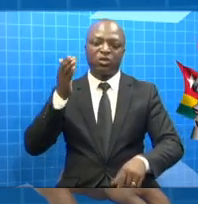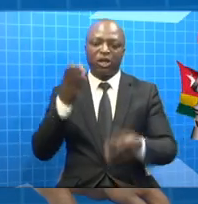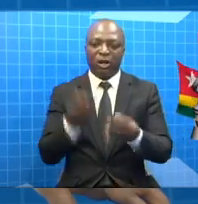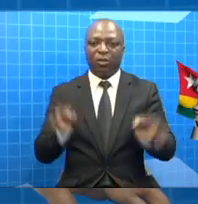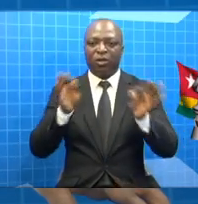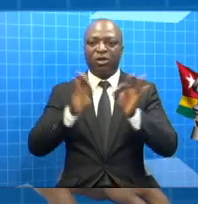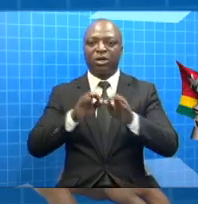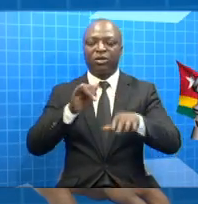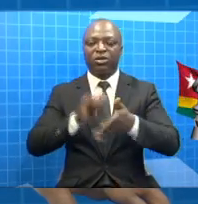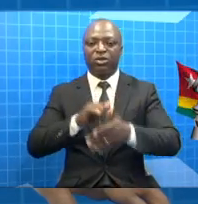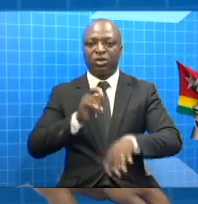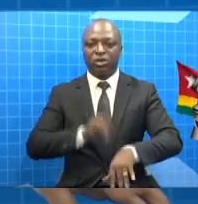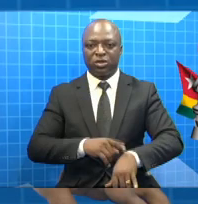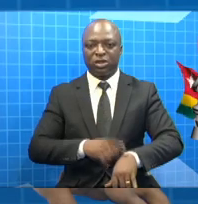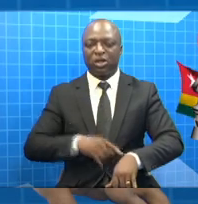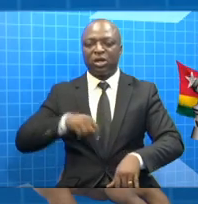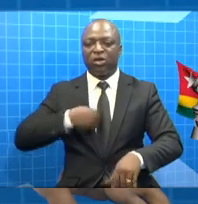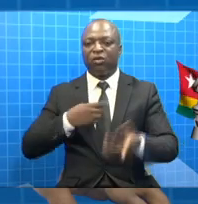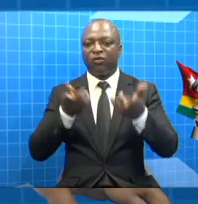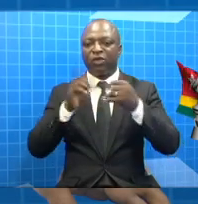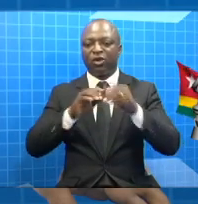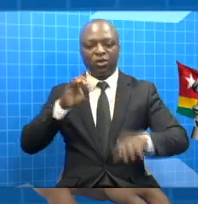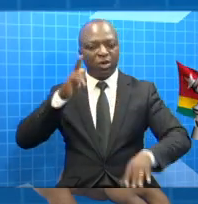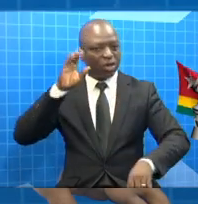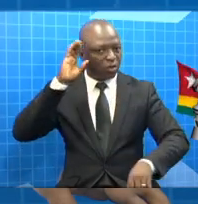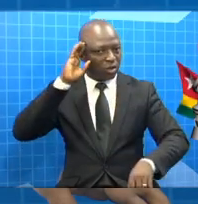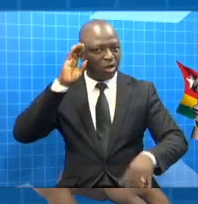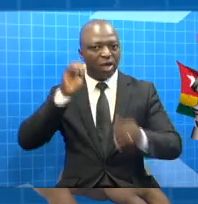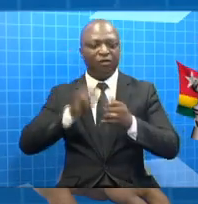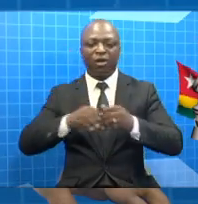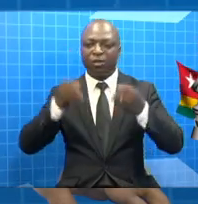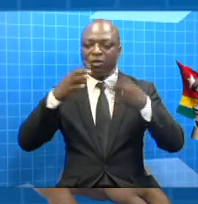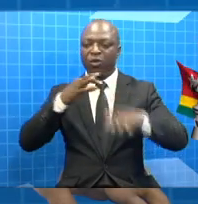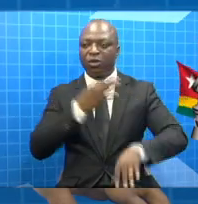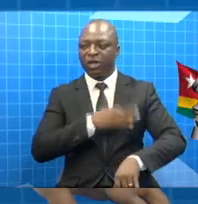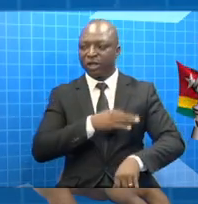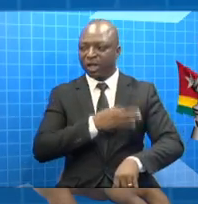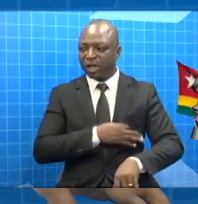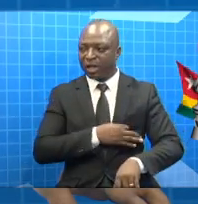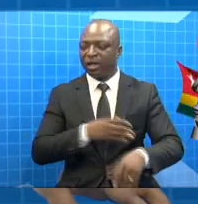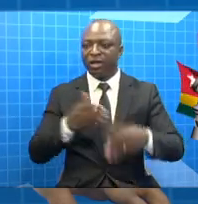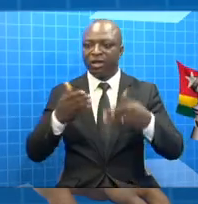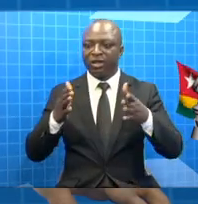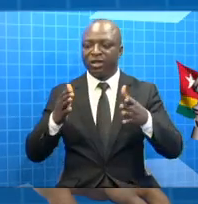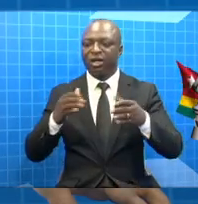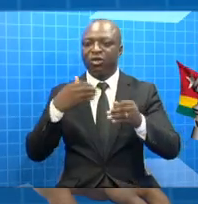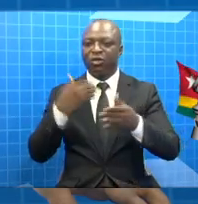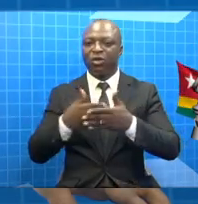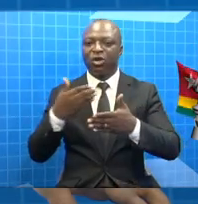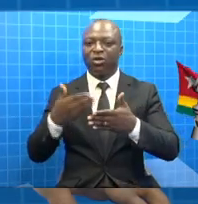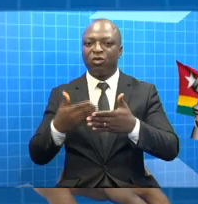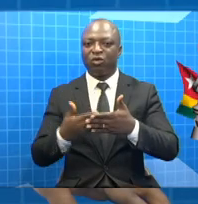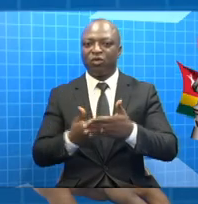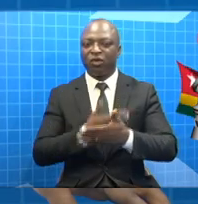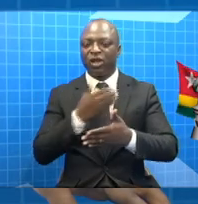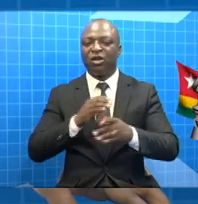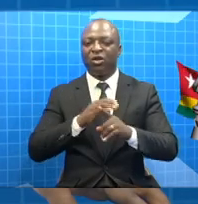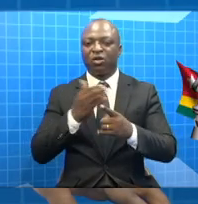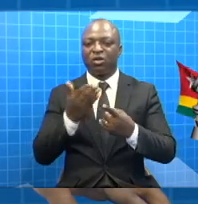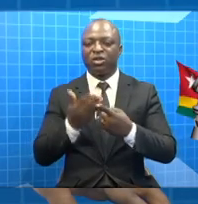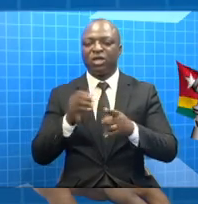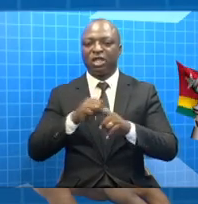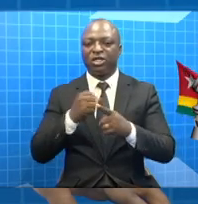de circonstance. Nous venons de l'écouter avec beaucoup d'intérêt. Déjà, de bonnes nouvelles concernant